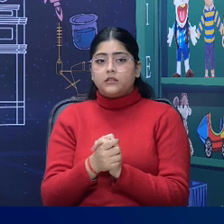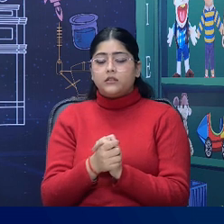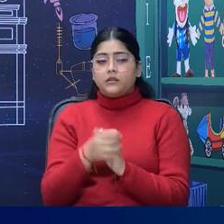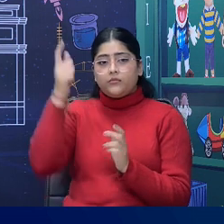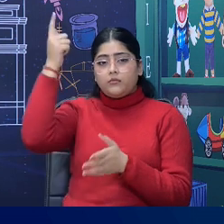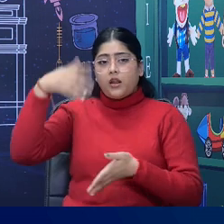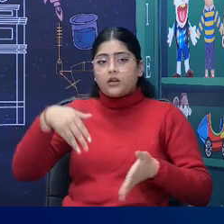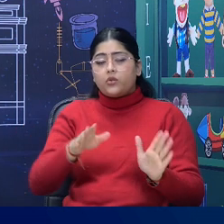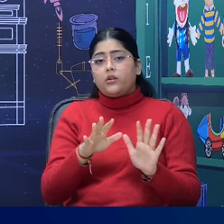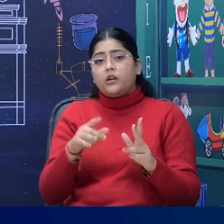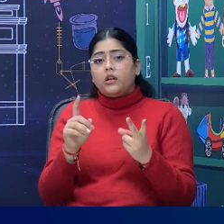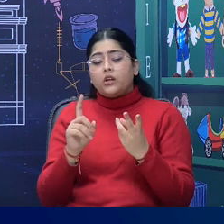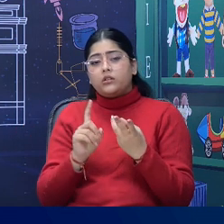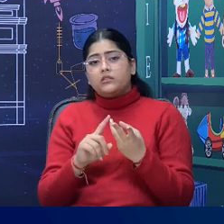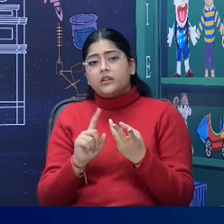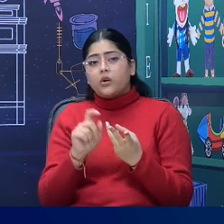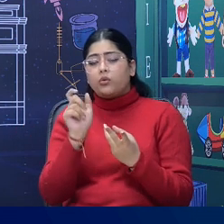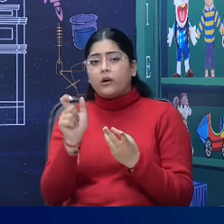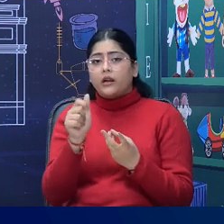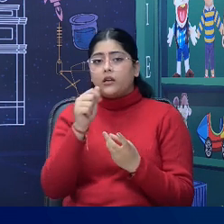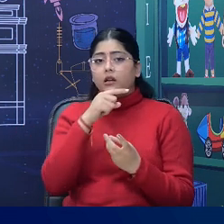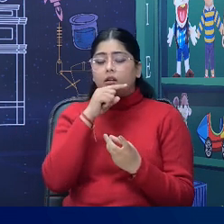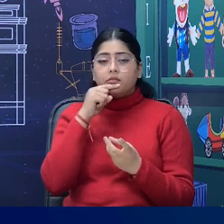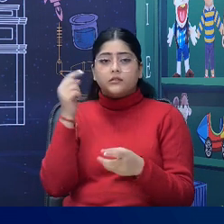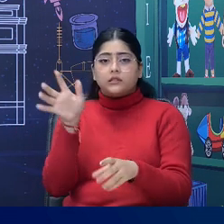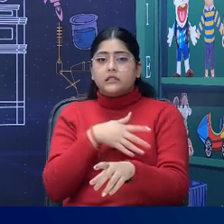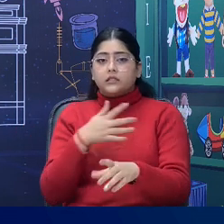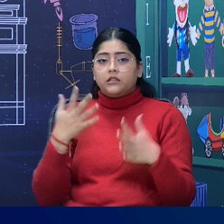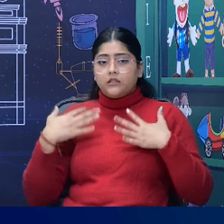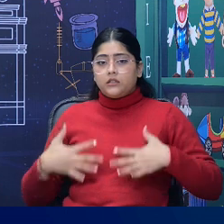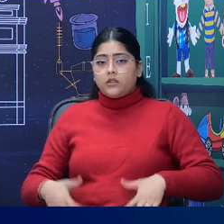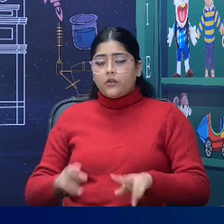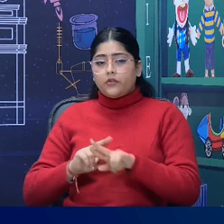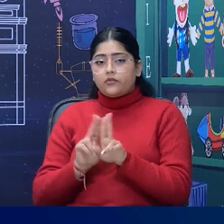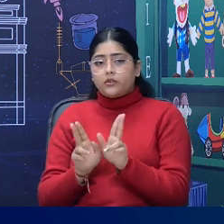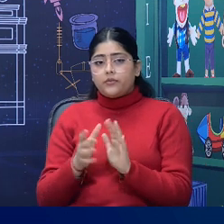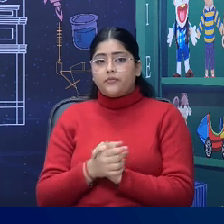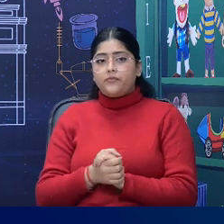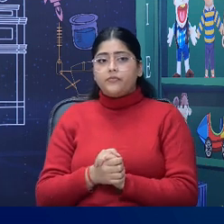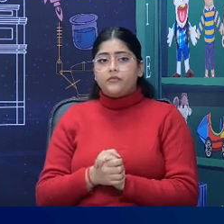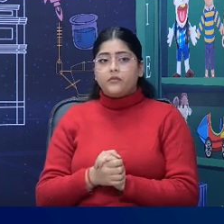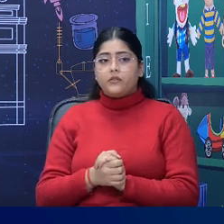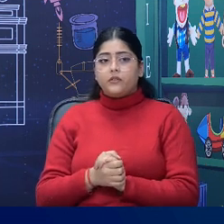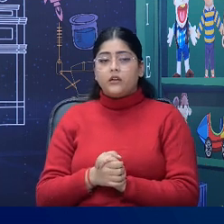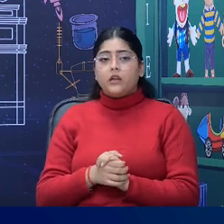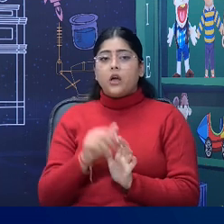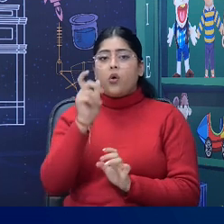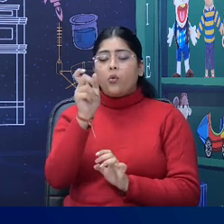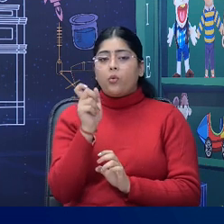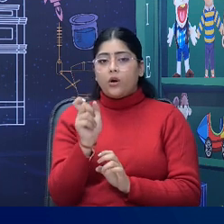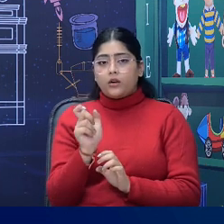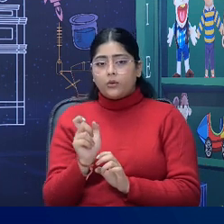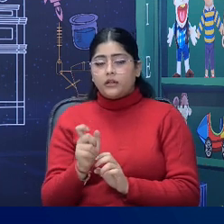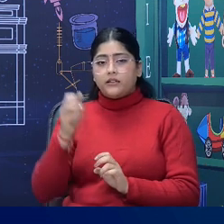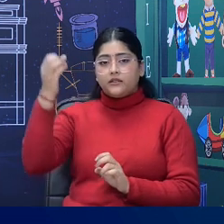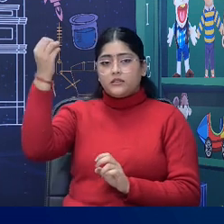मतलब खून से बिल्कुल लथपथ हो जाना जी और भर दोपहर यह भी एक ऐसा शब्द है जो हम देसी भाषा में सुनते हैं जी जी